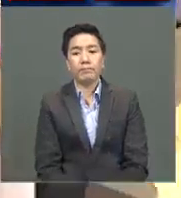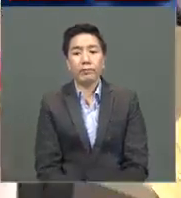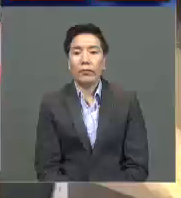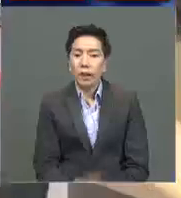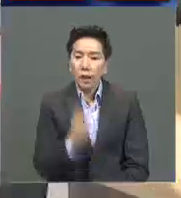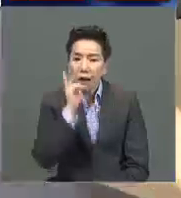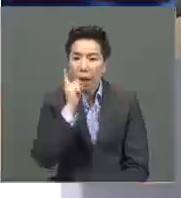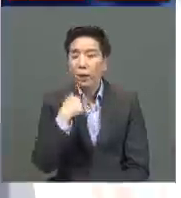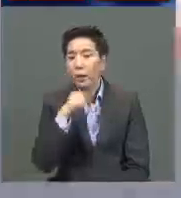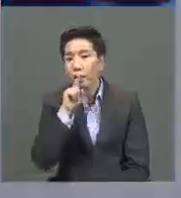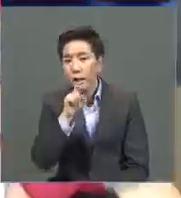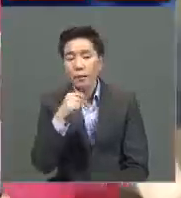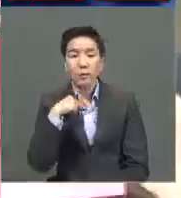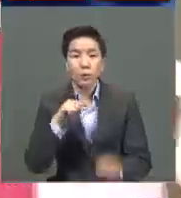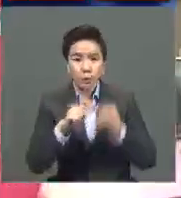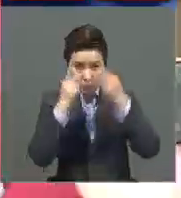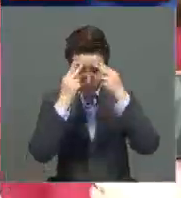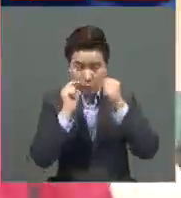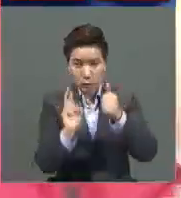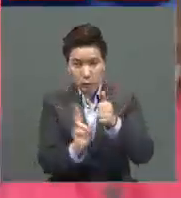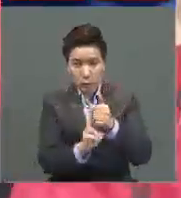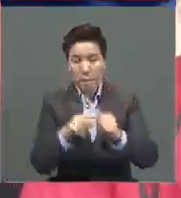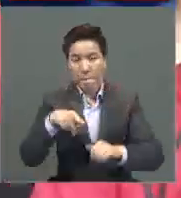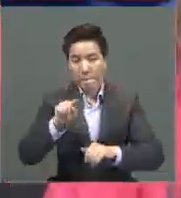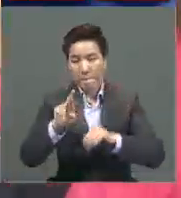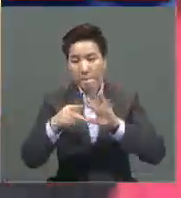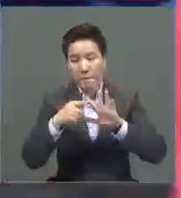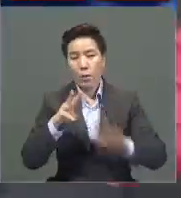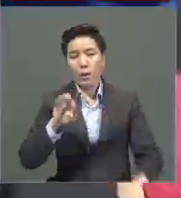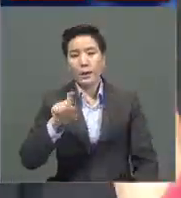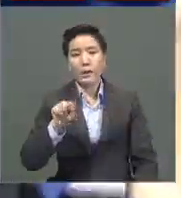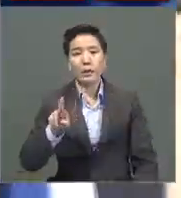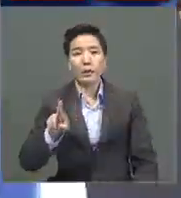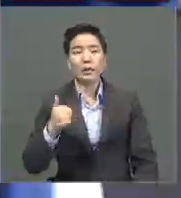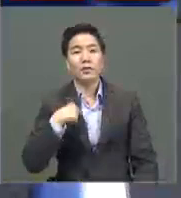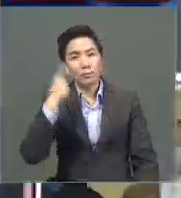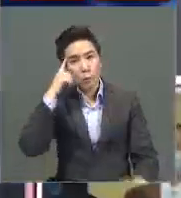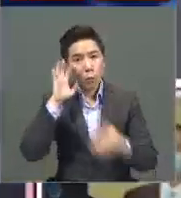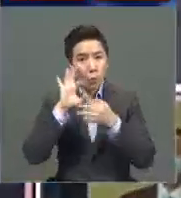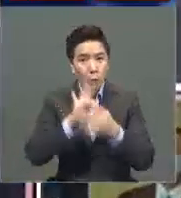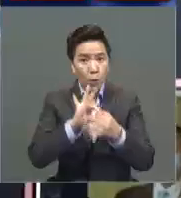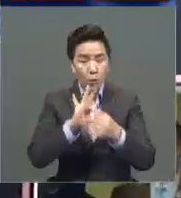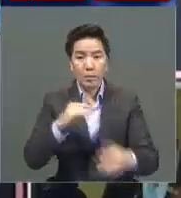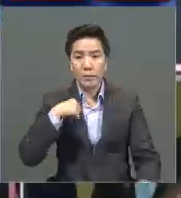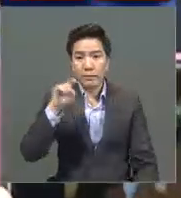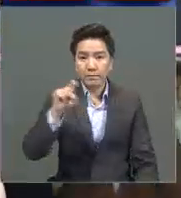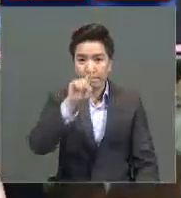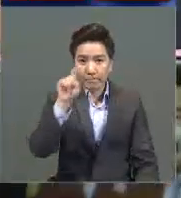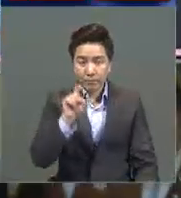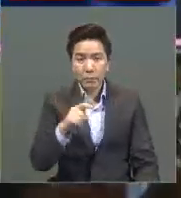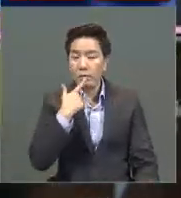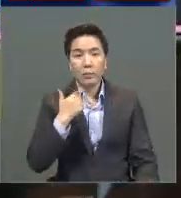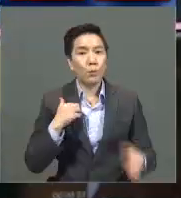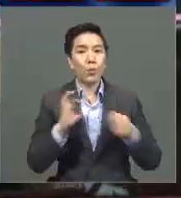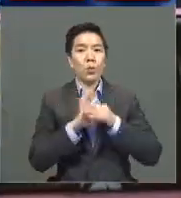ผู้สื่อข่าวก็ไปสอบถามกับทางด้านของพลเอกประวิตรวงษ์สุวรรณรองนายกรัฐมนตรีนะครับว่ามีความกังวลหรือไม่พลเอกประวิตรก็บอกว่า